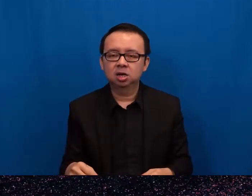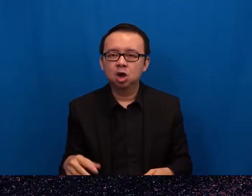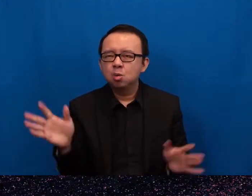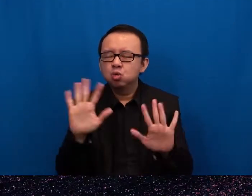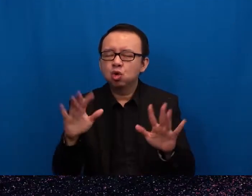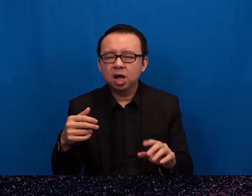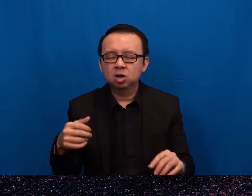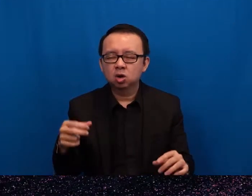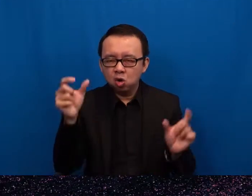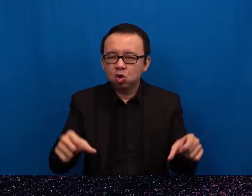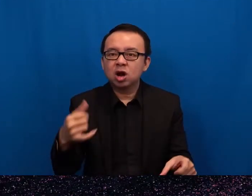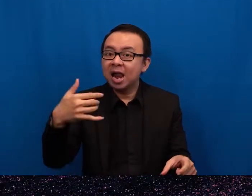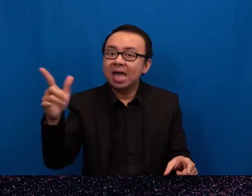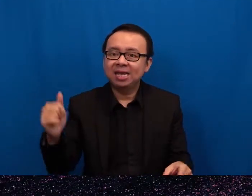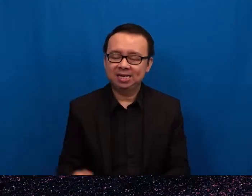He didn't send